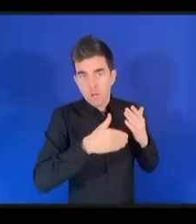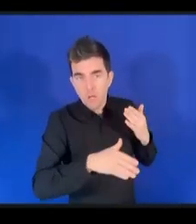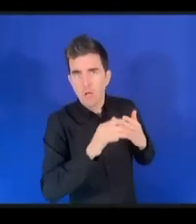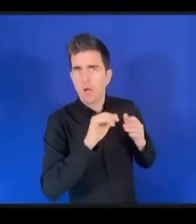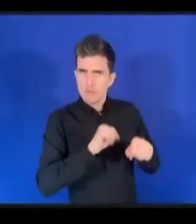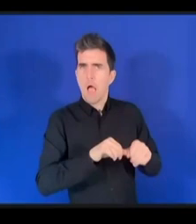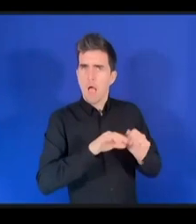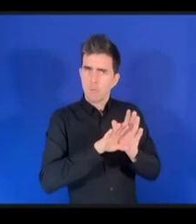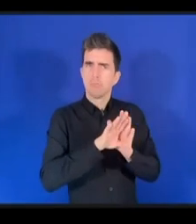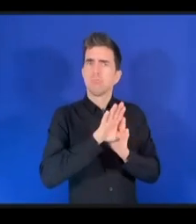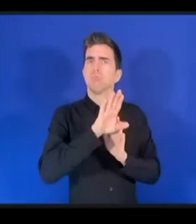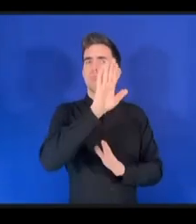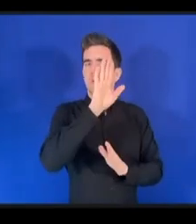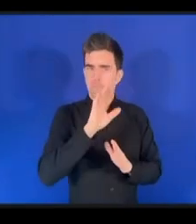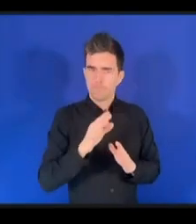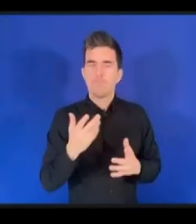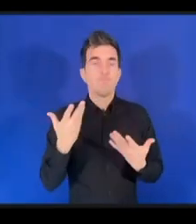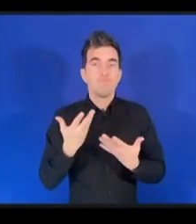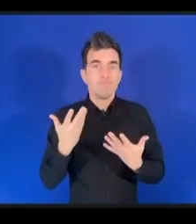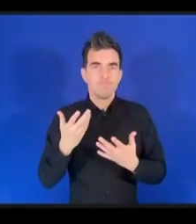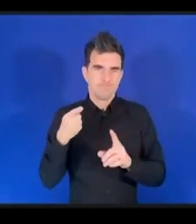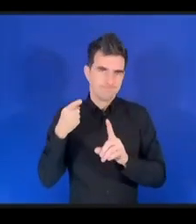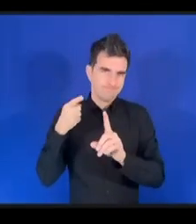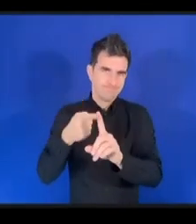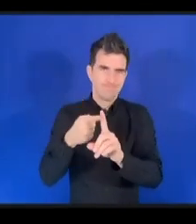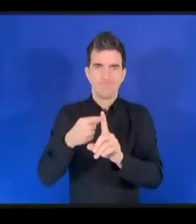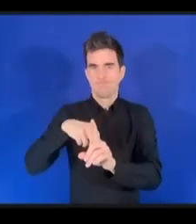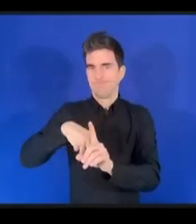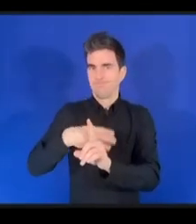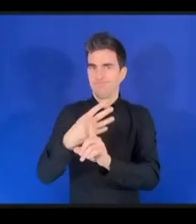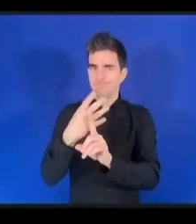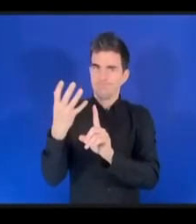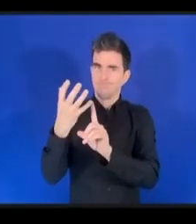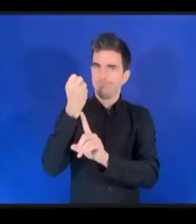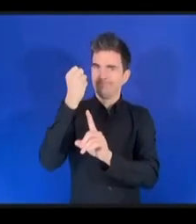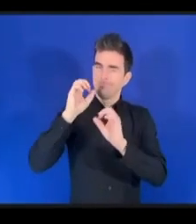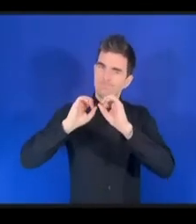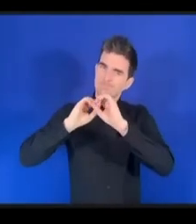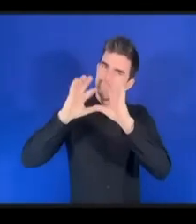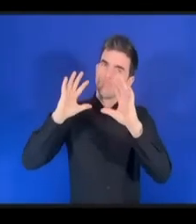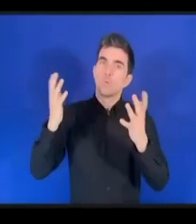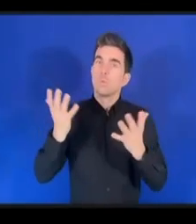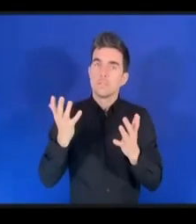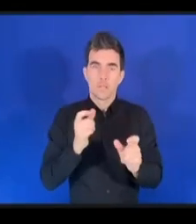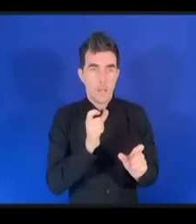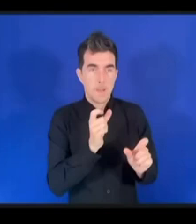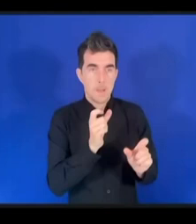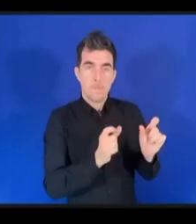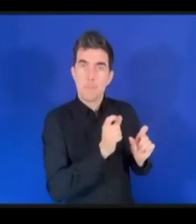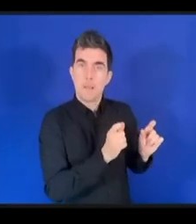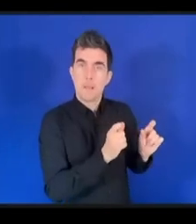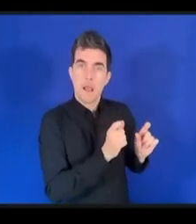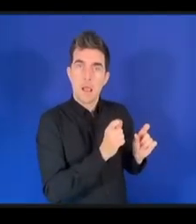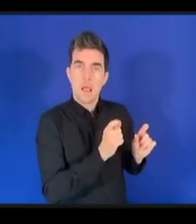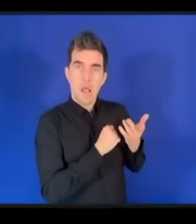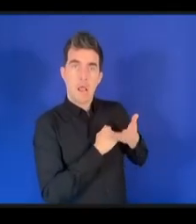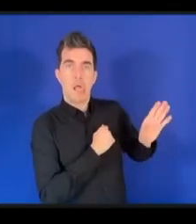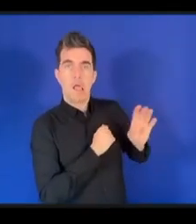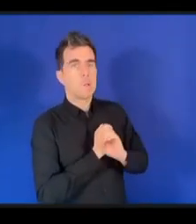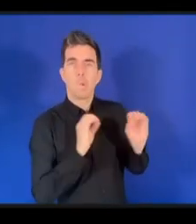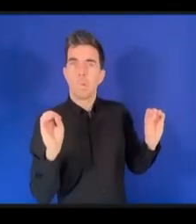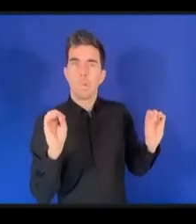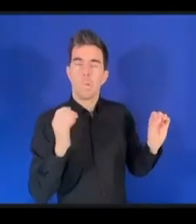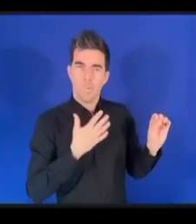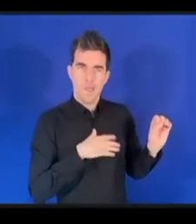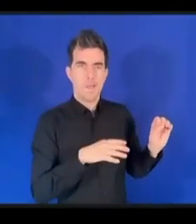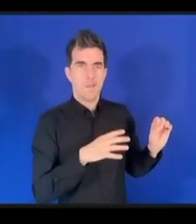信いたしております。さて、京都は千年を超えて日